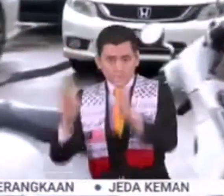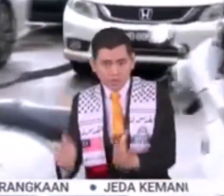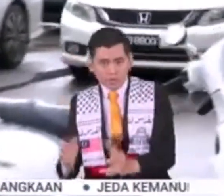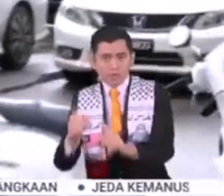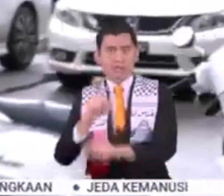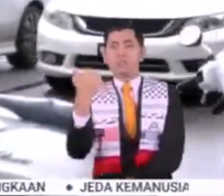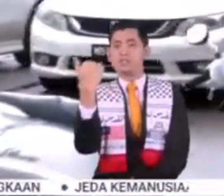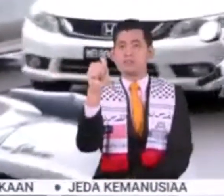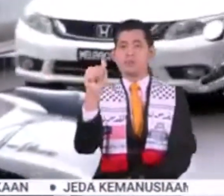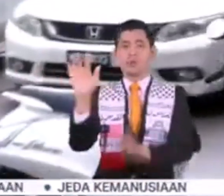dari 10 keluarga